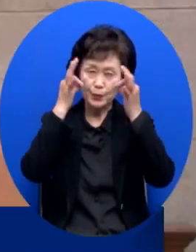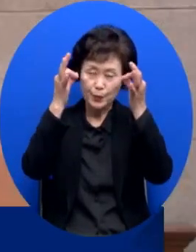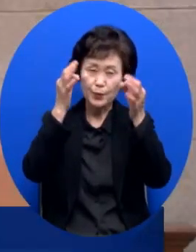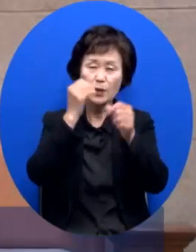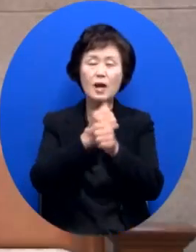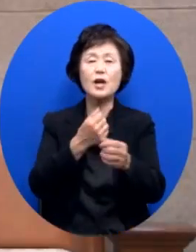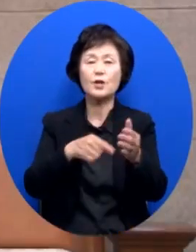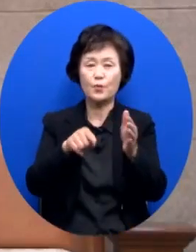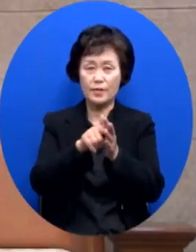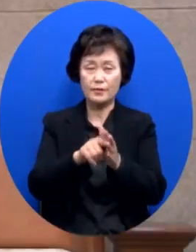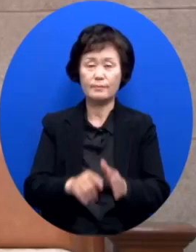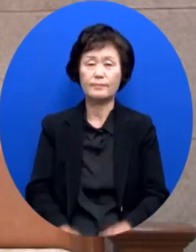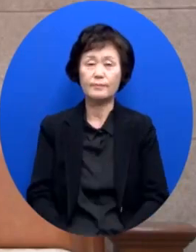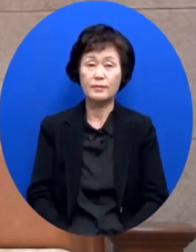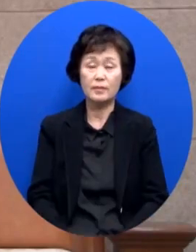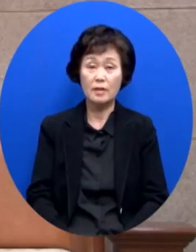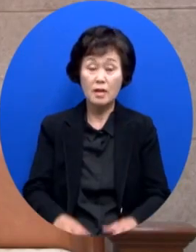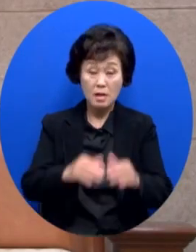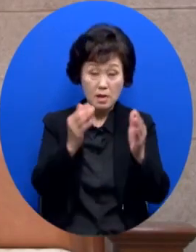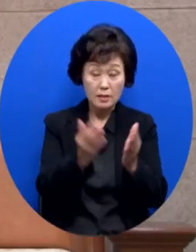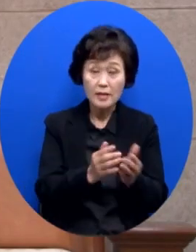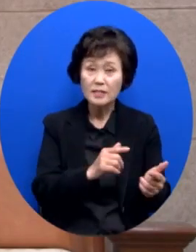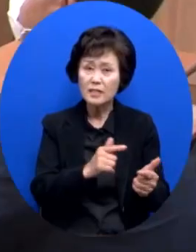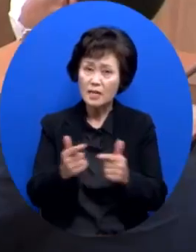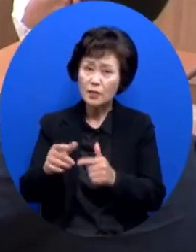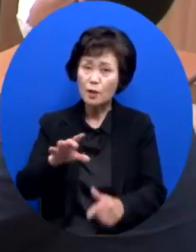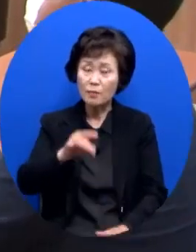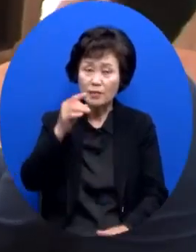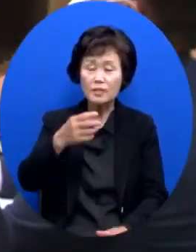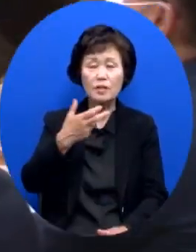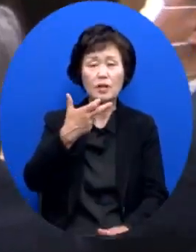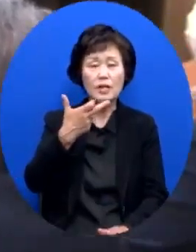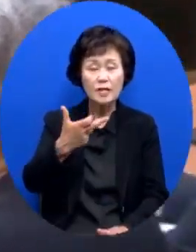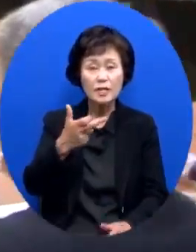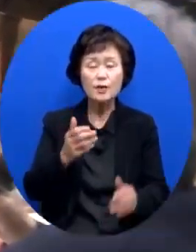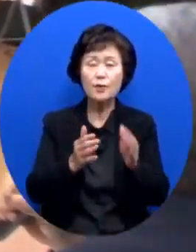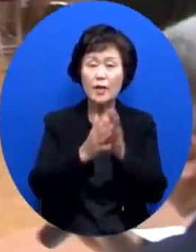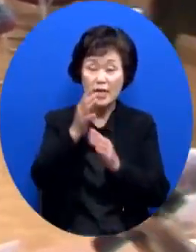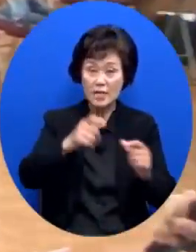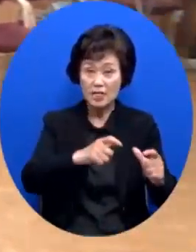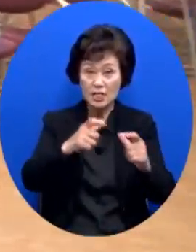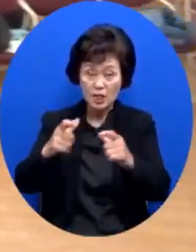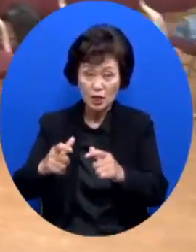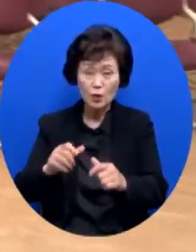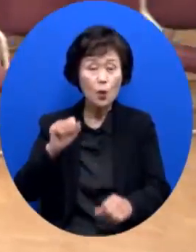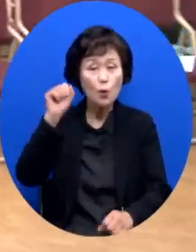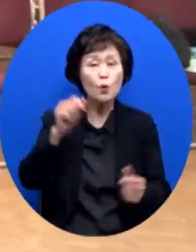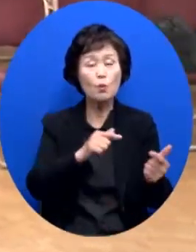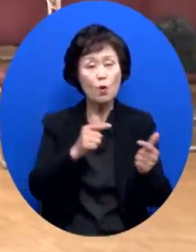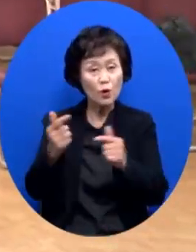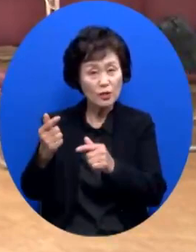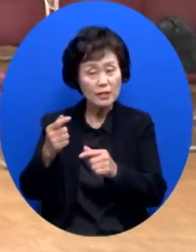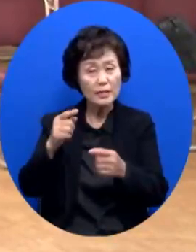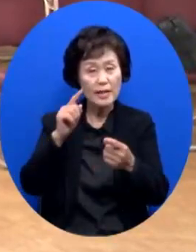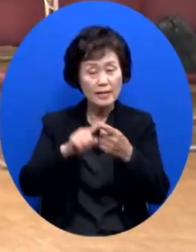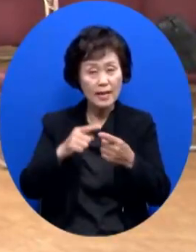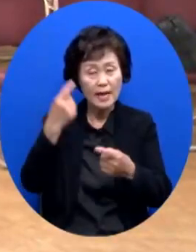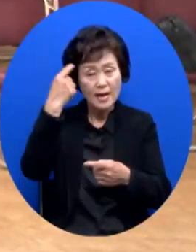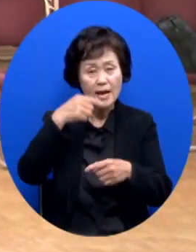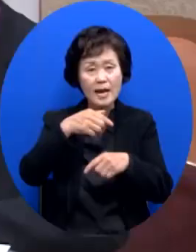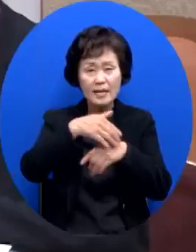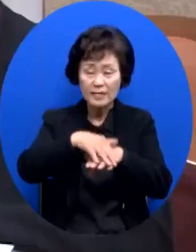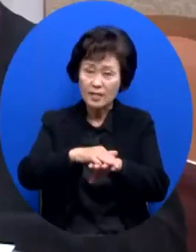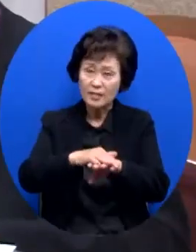합니다. 기독교 교육단체들은 우선 17개 시도교육감 후보에게 보낼 정책 질의서를